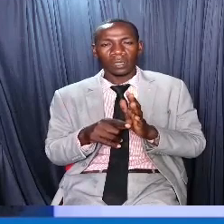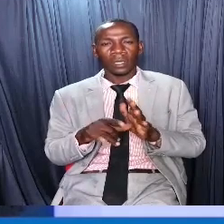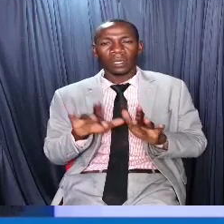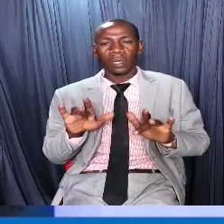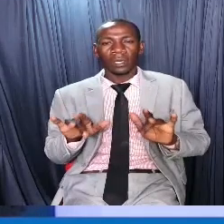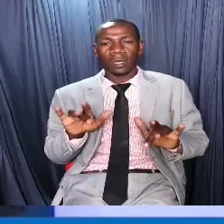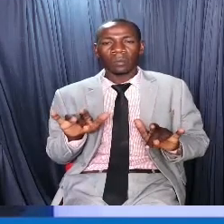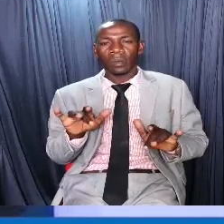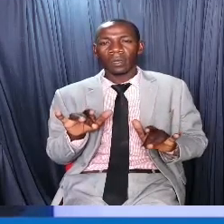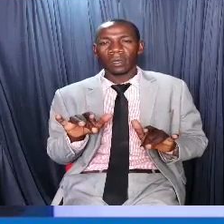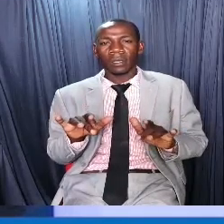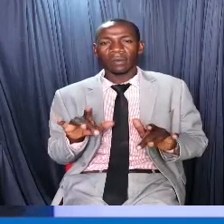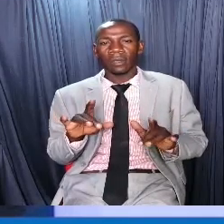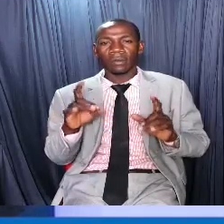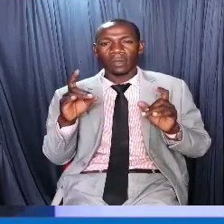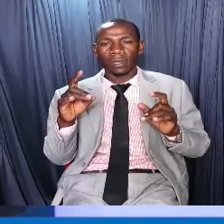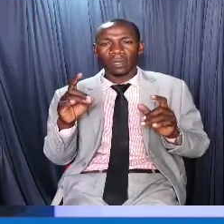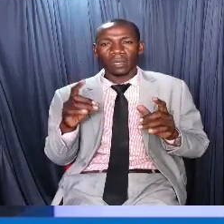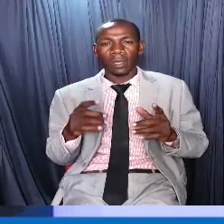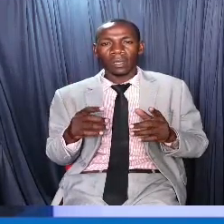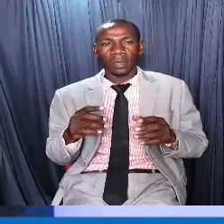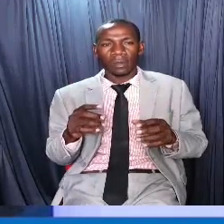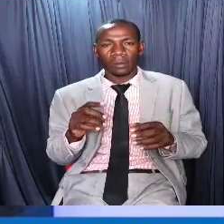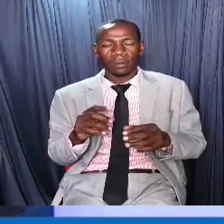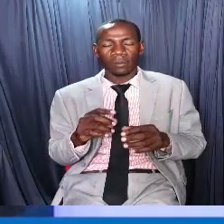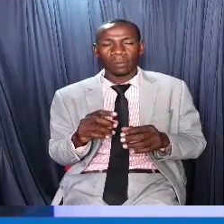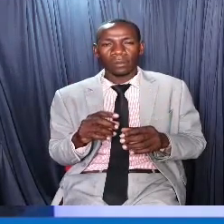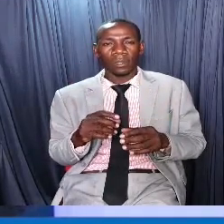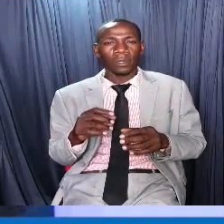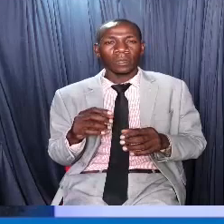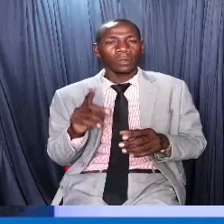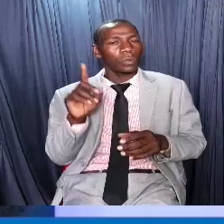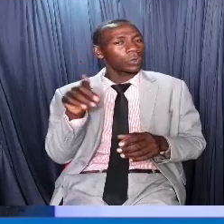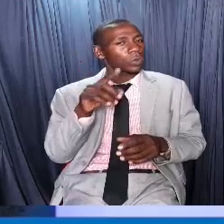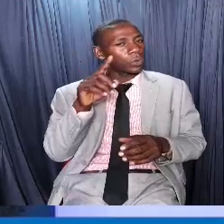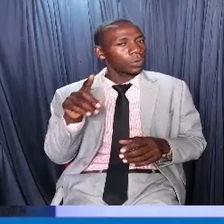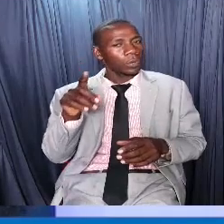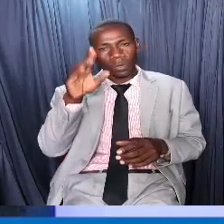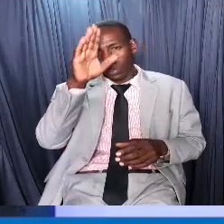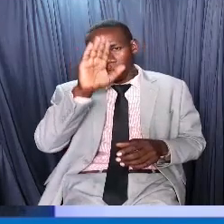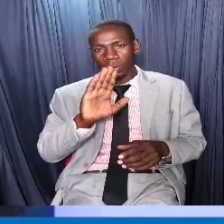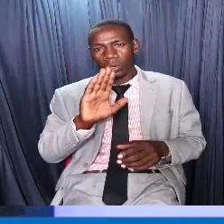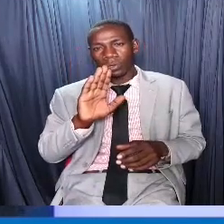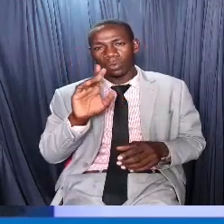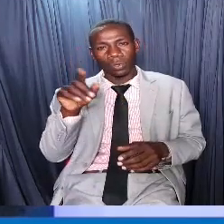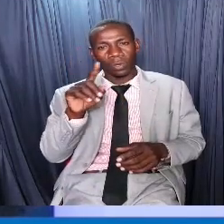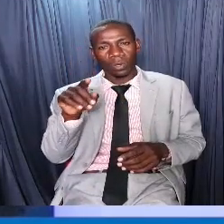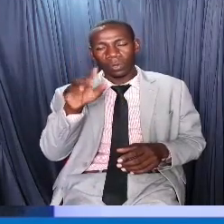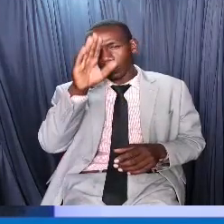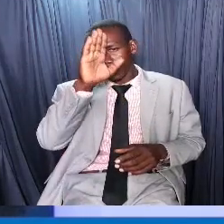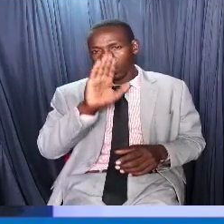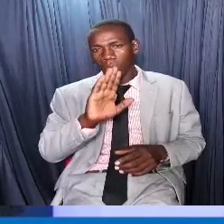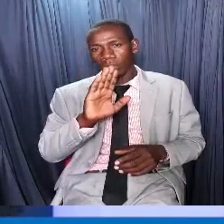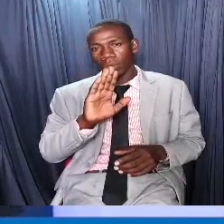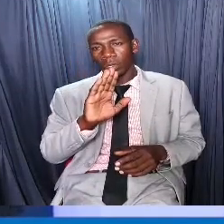ghafla. And the condemnation of evil comes suddenly. Anasema ukimkosa Mungu. He says when you wrong. Ukimkosa mwanadamu. When you wrong your fellow man. Mwana wa